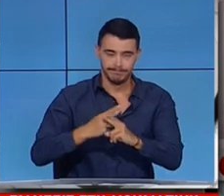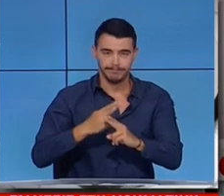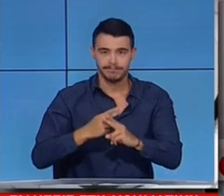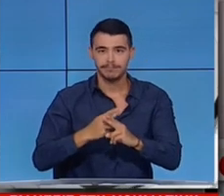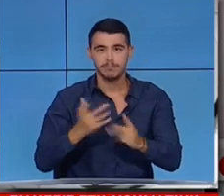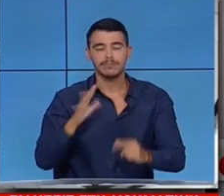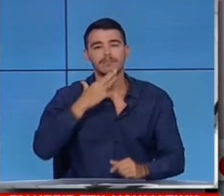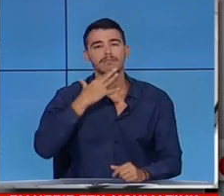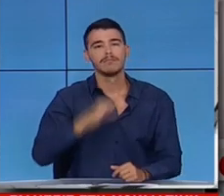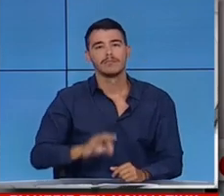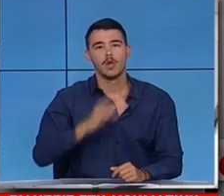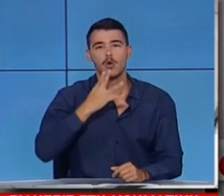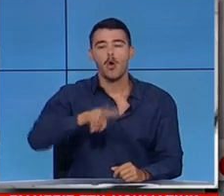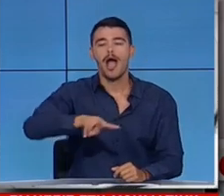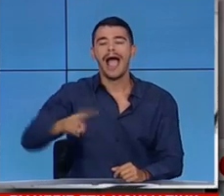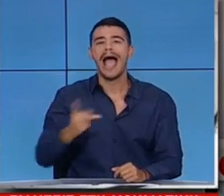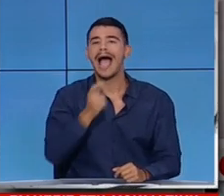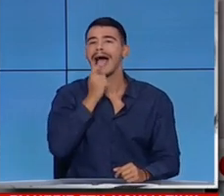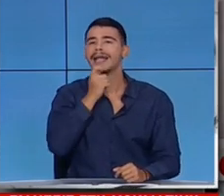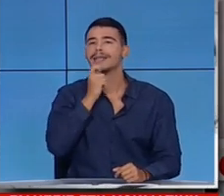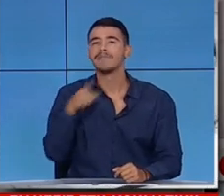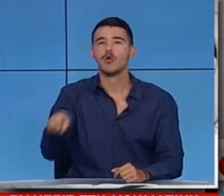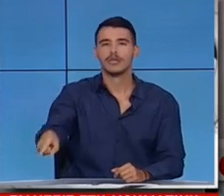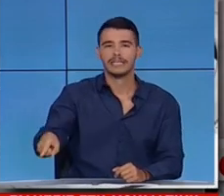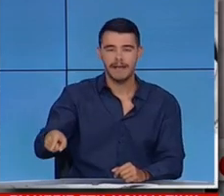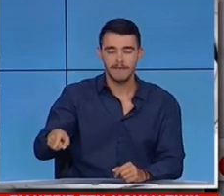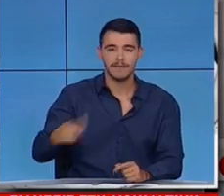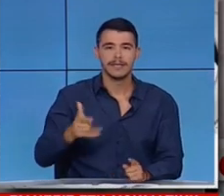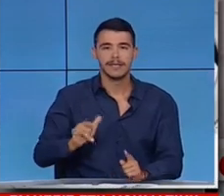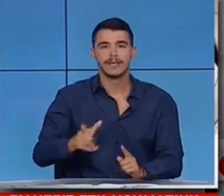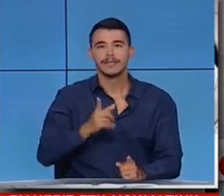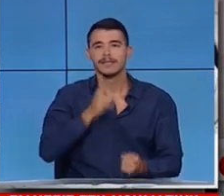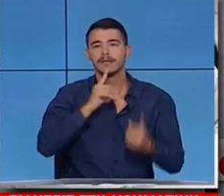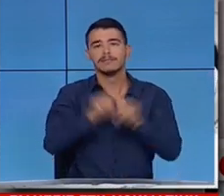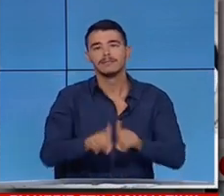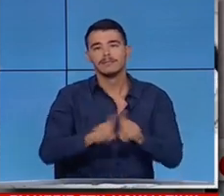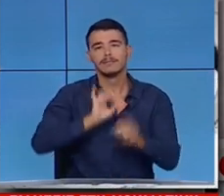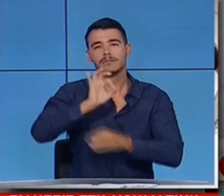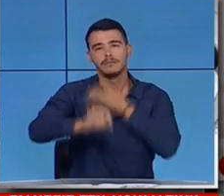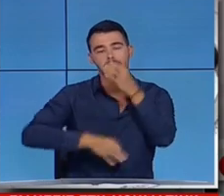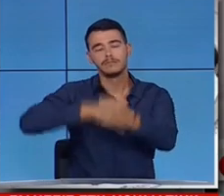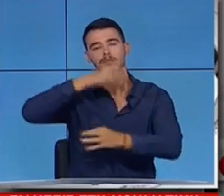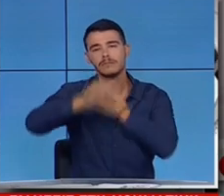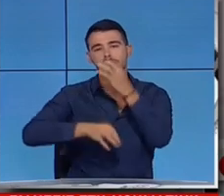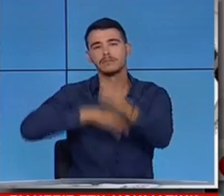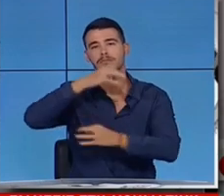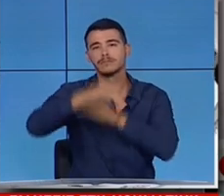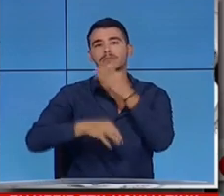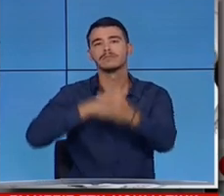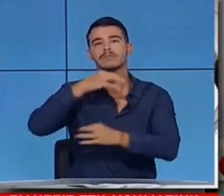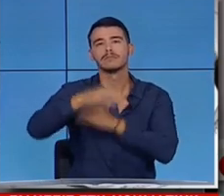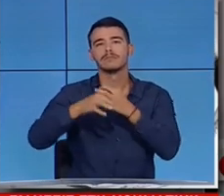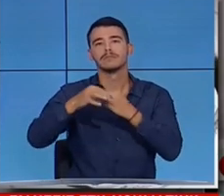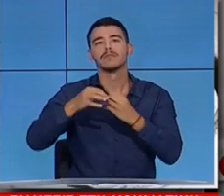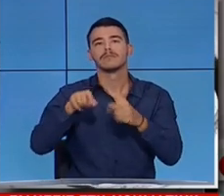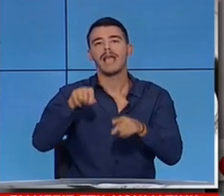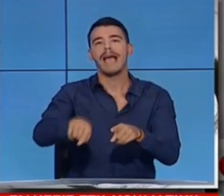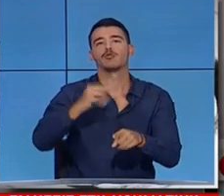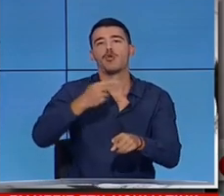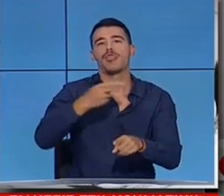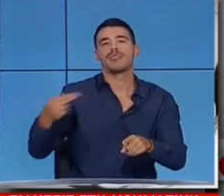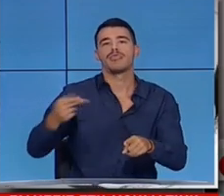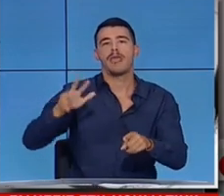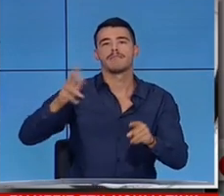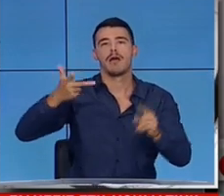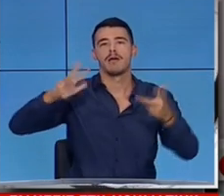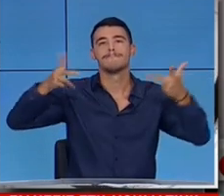η αντιπολίτευση έχει οικοδομήσει μια επιχειρηματολογία η οποία ξετυλίγεται γύρω από αυτό το ενδεχόμενο ή